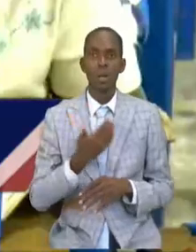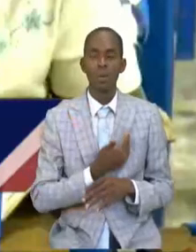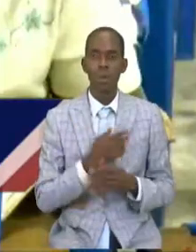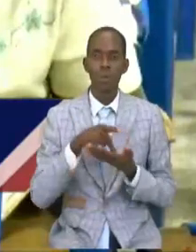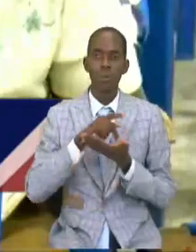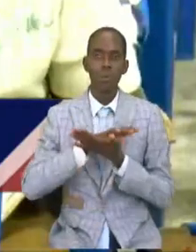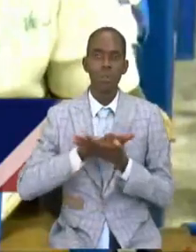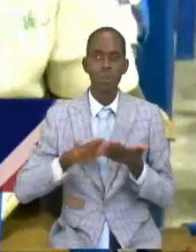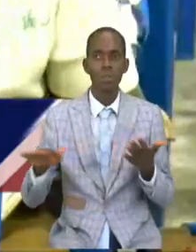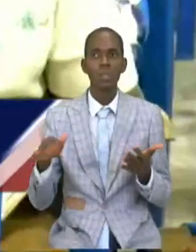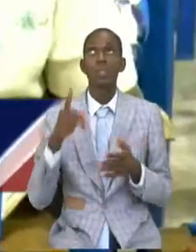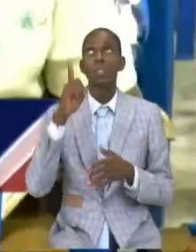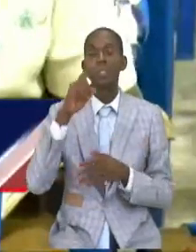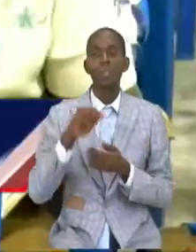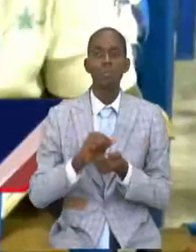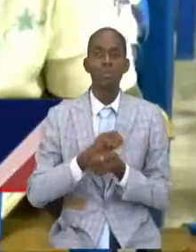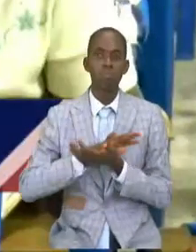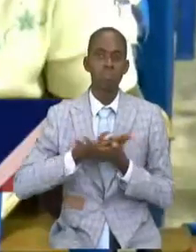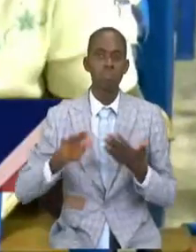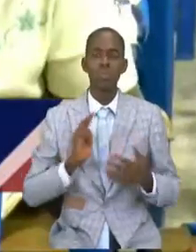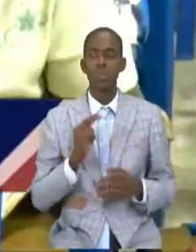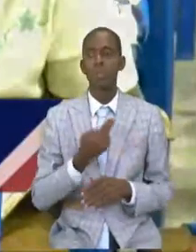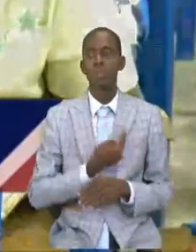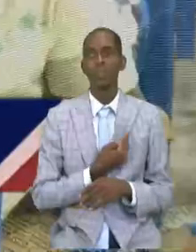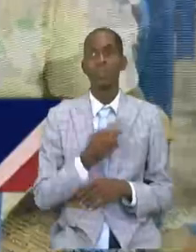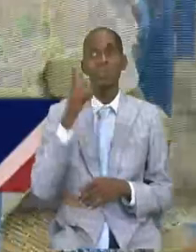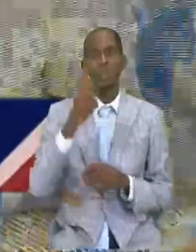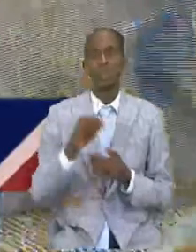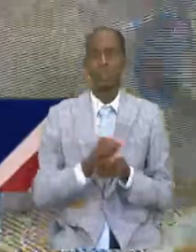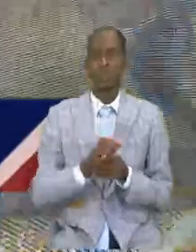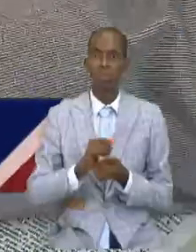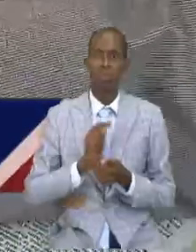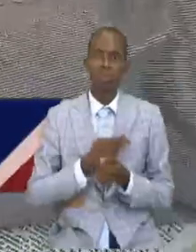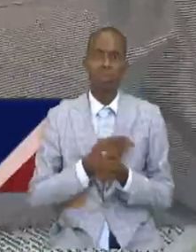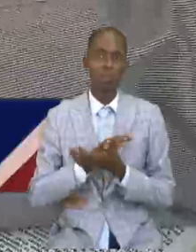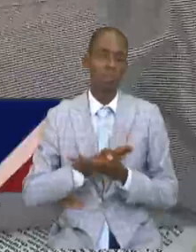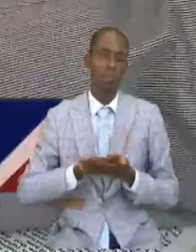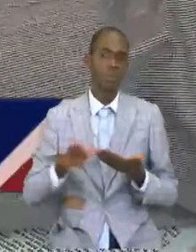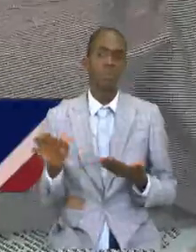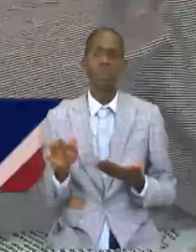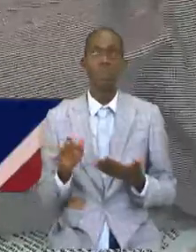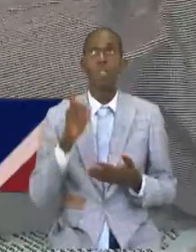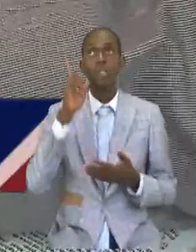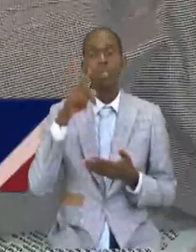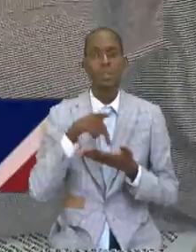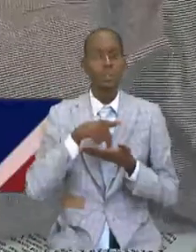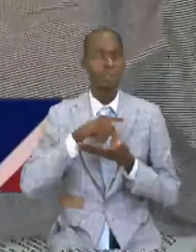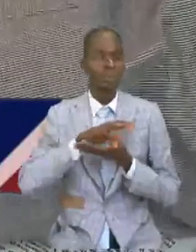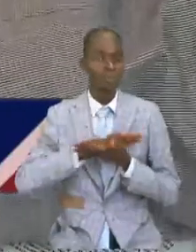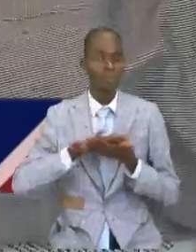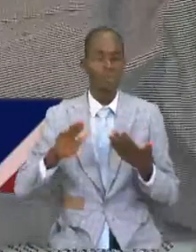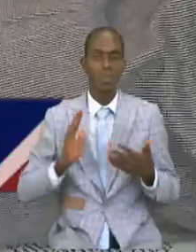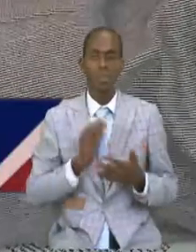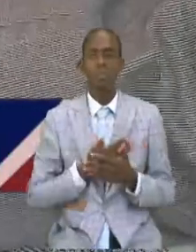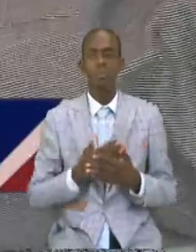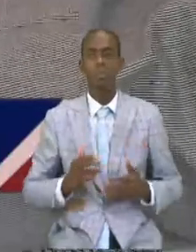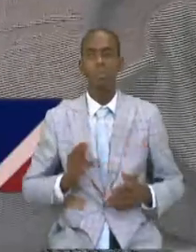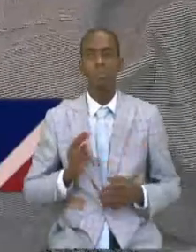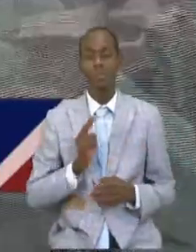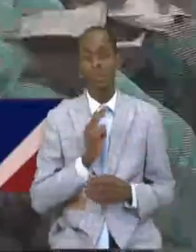de vrais saints de Dieu. Notre pureté, il nous purifie, il nous lave, il nous